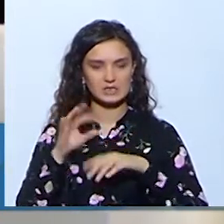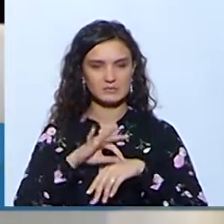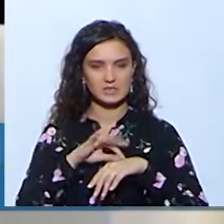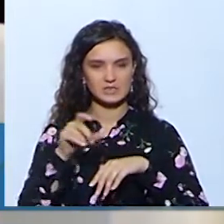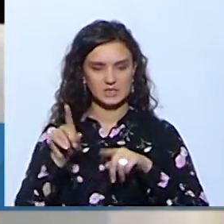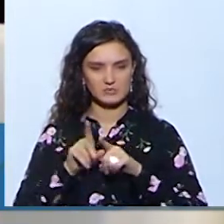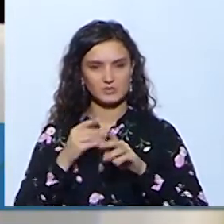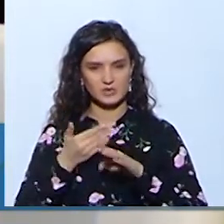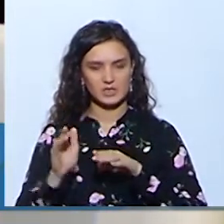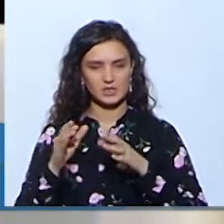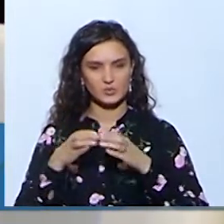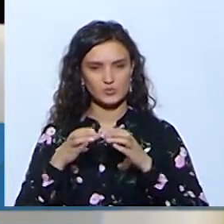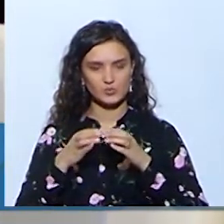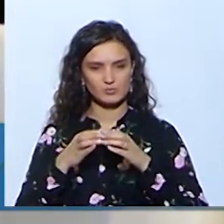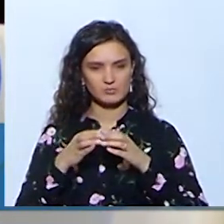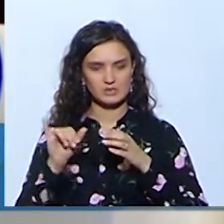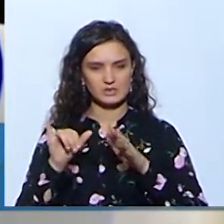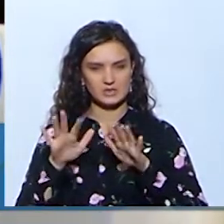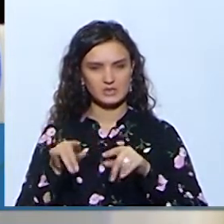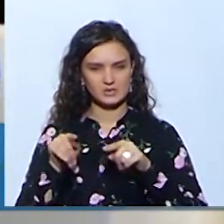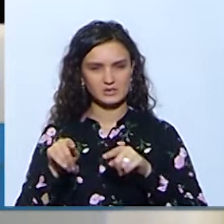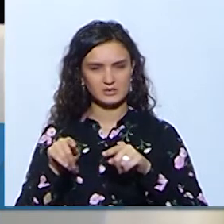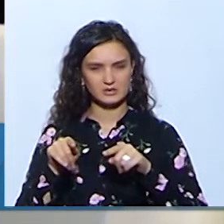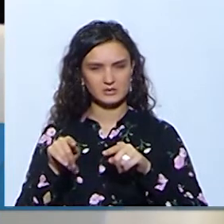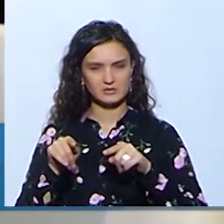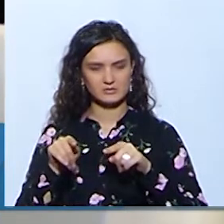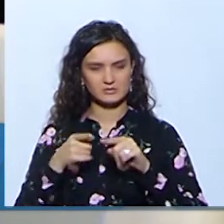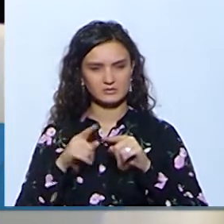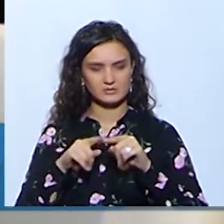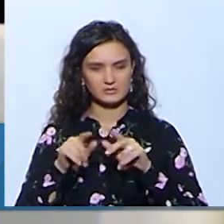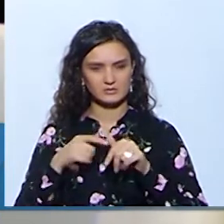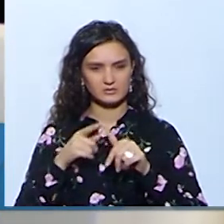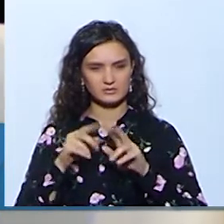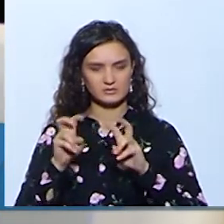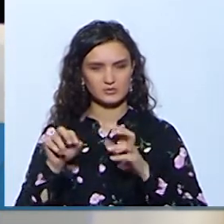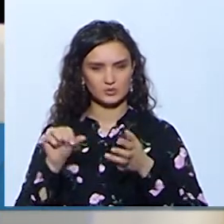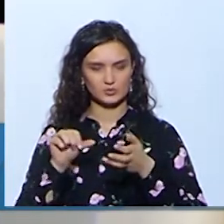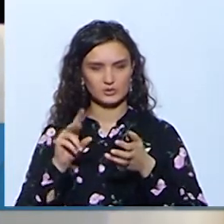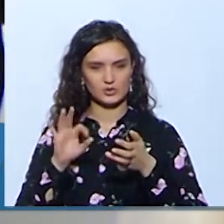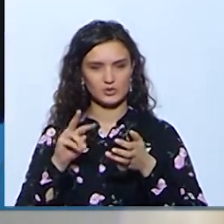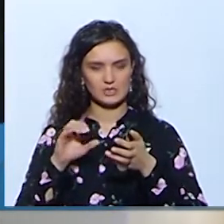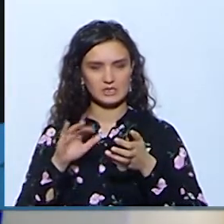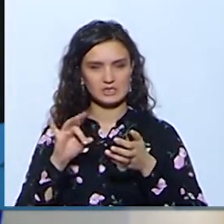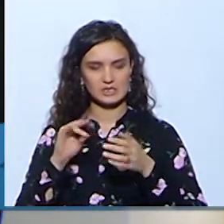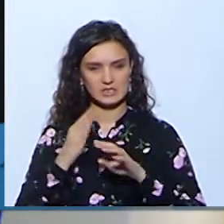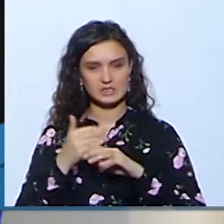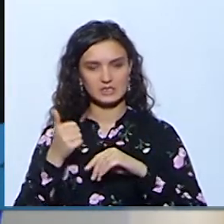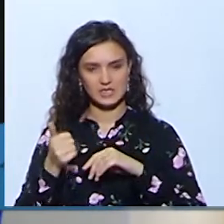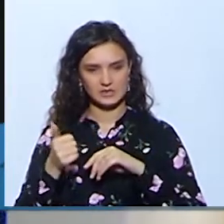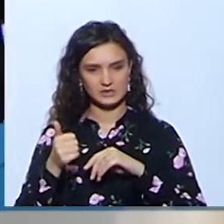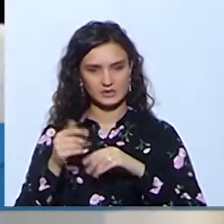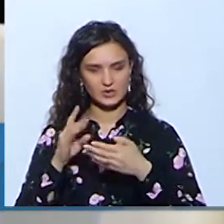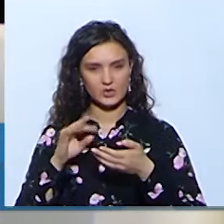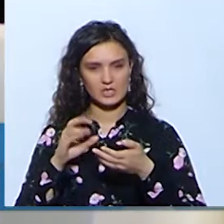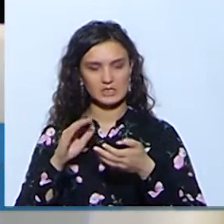პაციენტებშიც არის ცალკე ქვეჯგუფი გამოყოფილი, სადაც მიჩნეულია, რომ ეგრეთ წოდებული ცუდი ქოლესტეროლი, საერთოდ არსებობს კარგი ქოლესტეროლი,